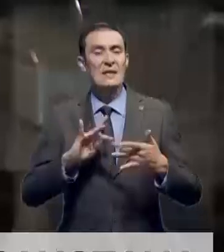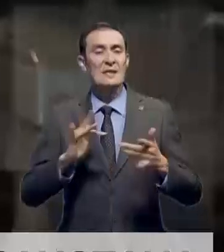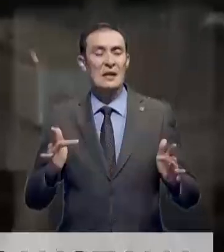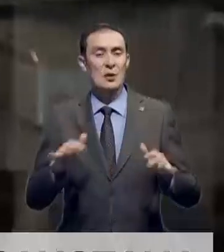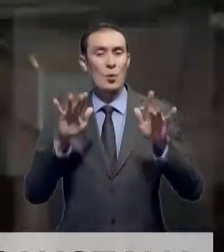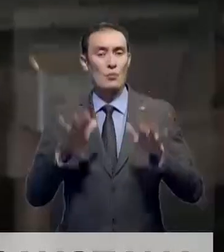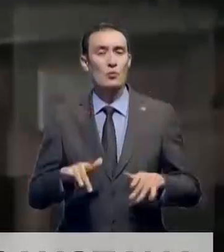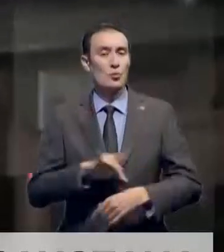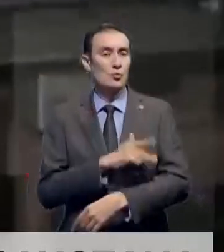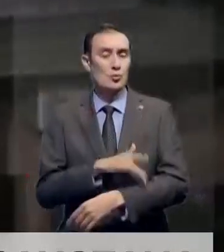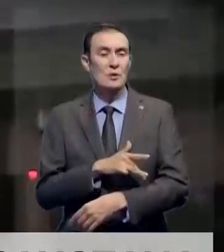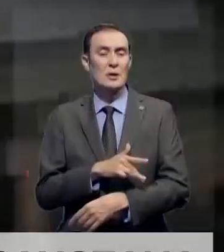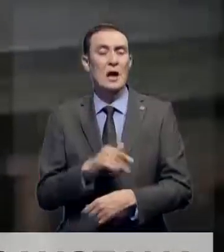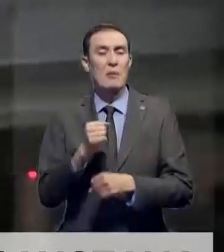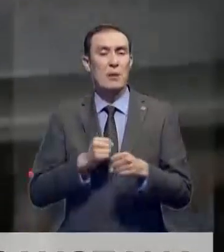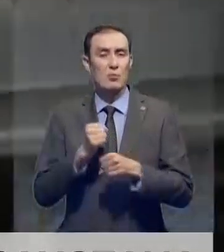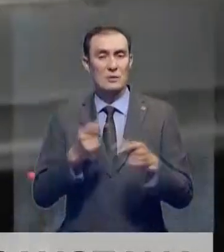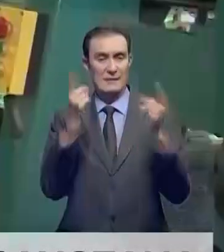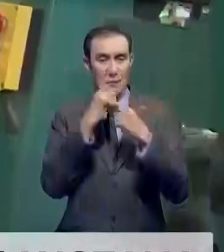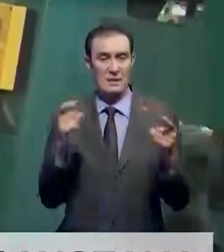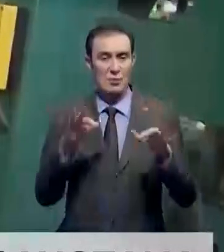предоставления IT-услуг и обработки данных.